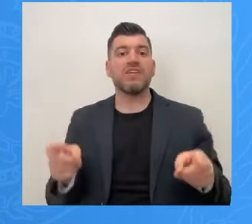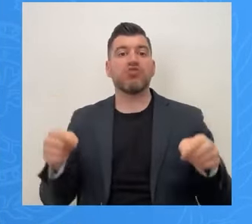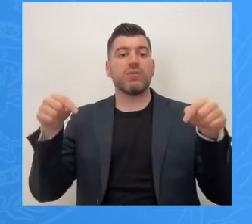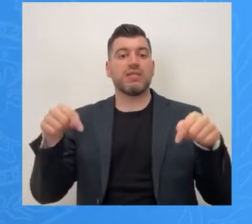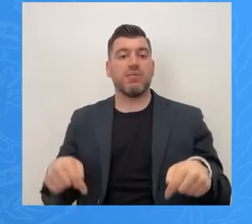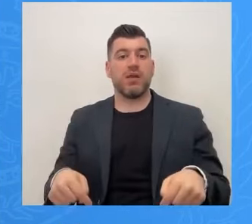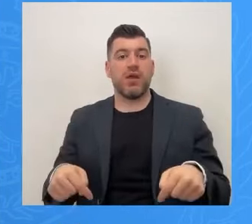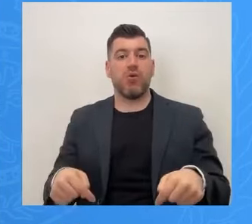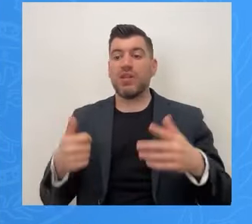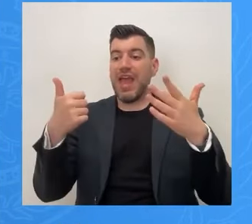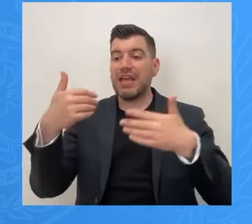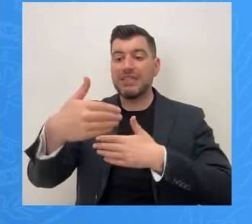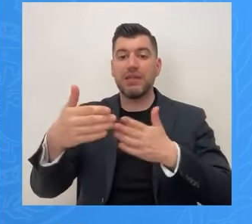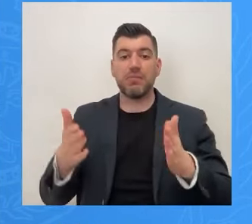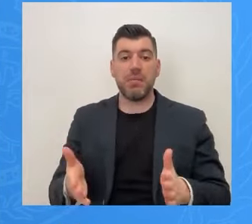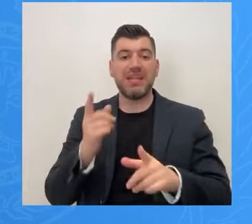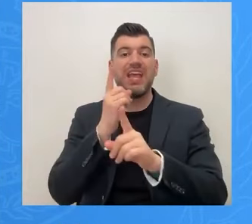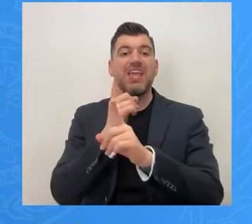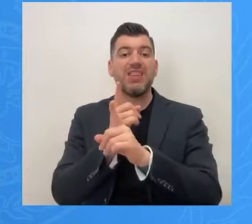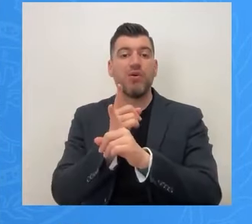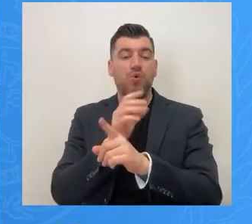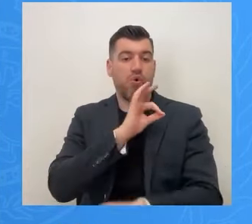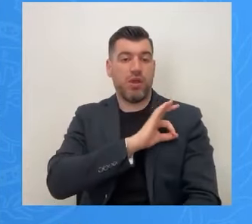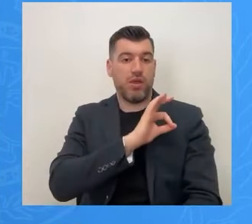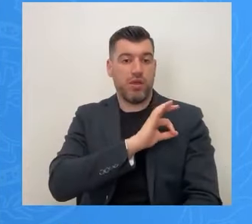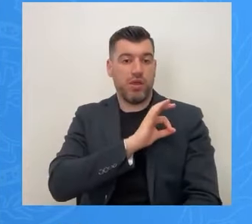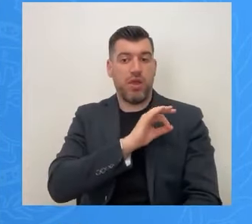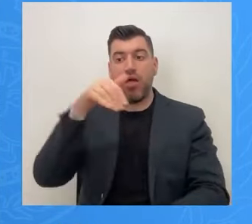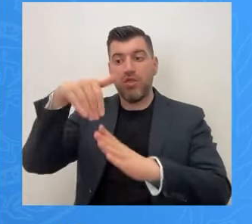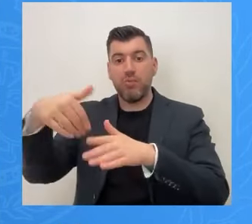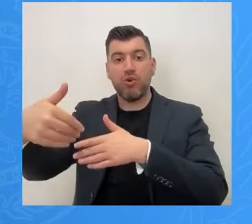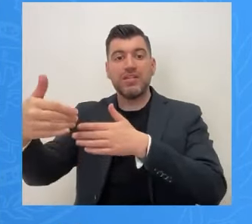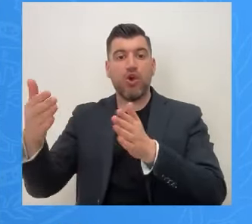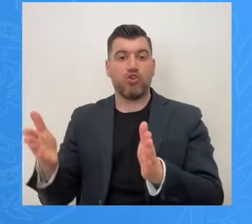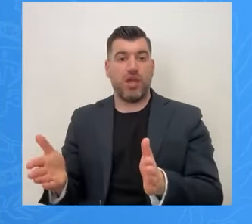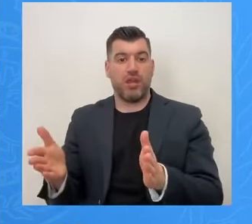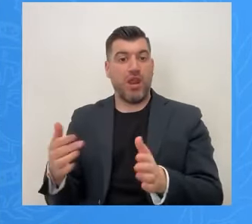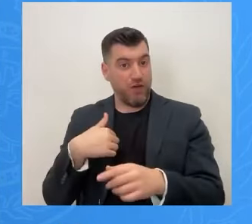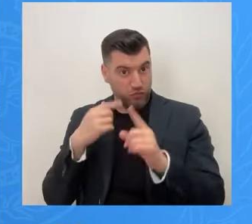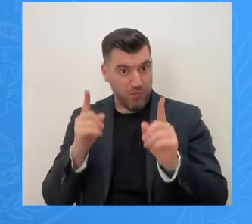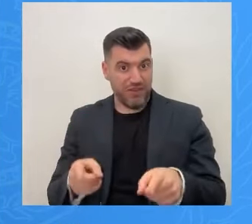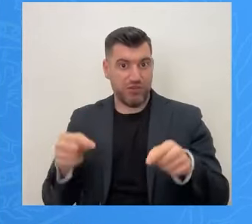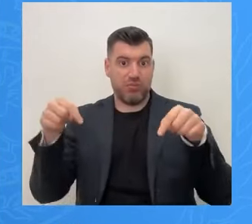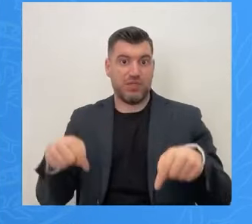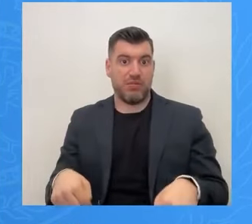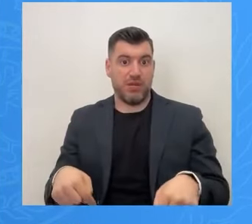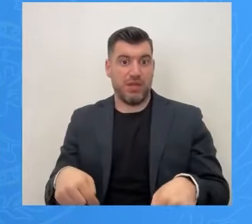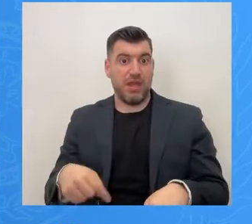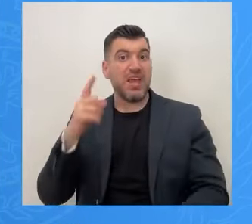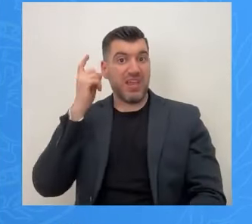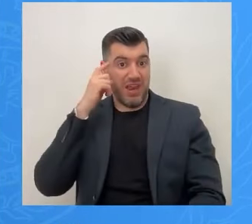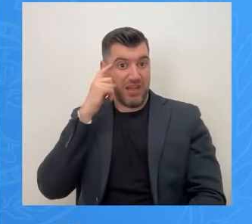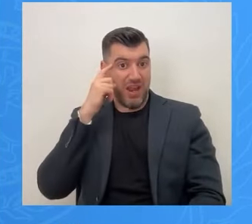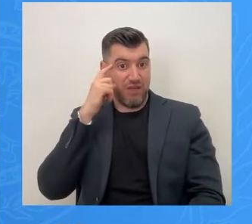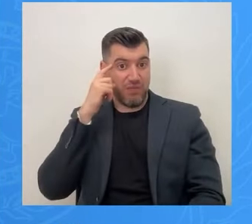ότι 6 τμήματα παιδιών ειδικού νηπιαγωγείου θα πάνε στα κοντέινερ. Αυτό αποφασίζουμε σήμερα. Για να ξέρουμε για τι πράγμα μιλάμε.